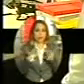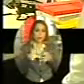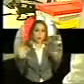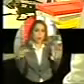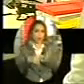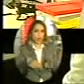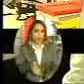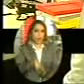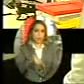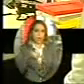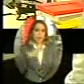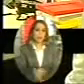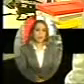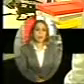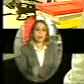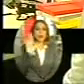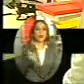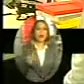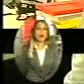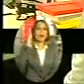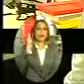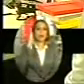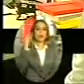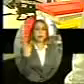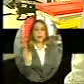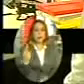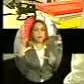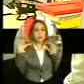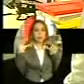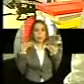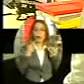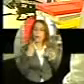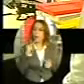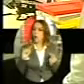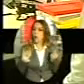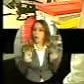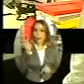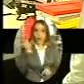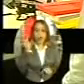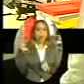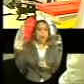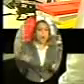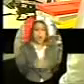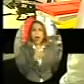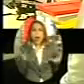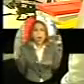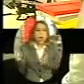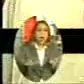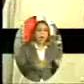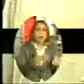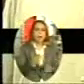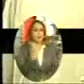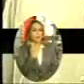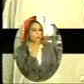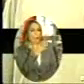גם מטאורולוגים, חזאים שדיברו איתם, רואים שהאירוע הזה מבחינת עוצמת הרוחות. ברור שהרוחות